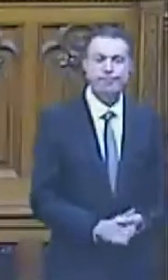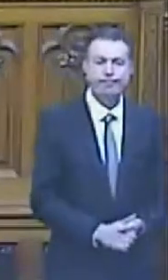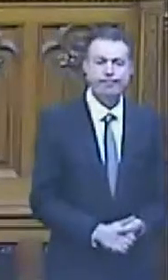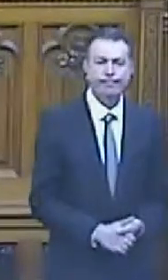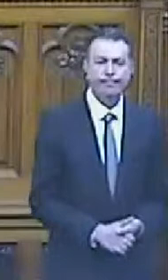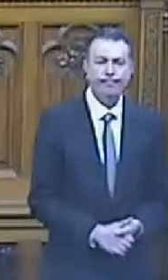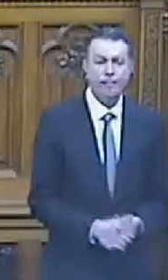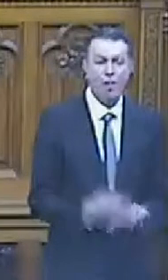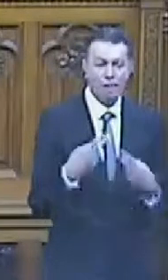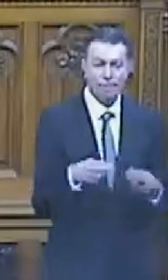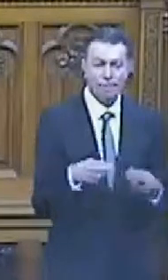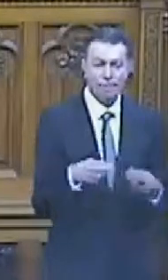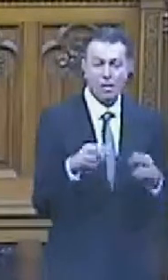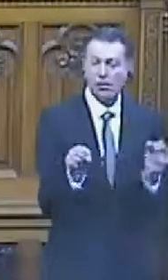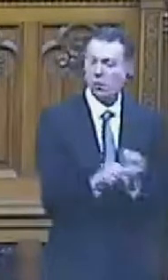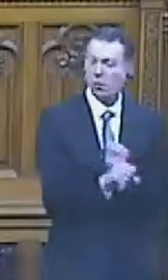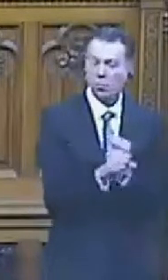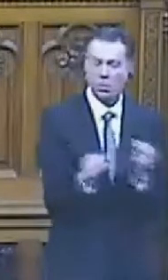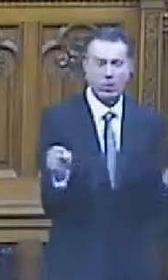kann so nicht weitergehen.